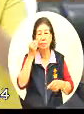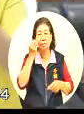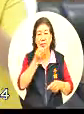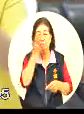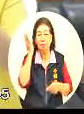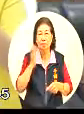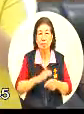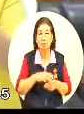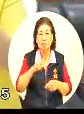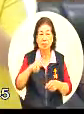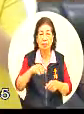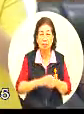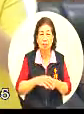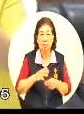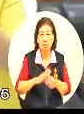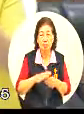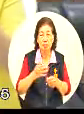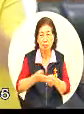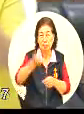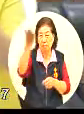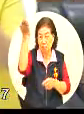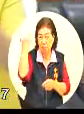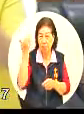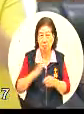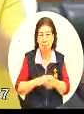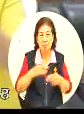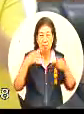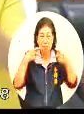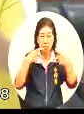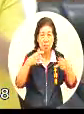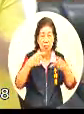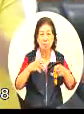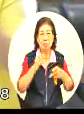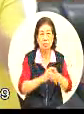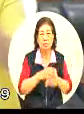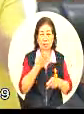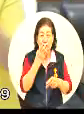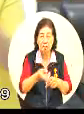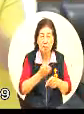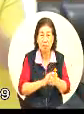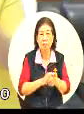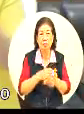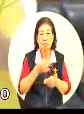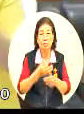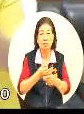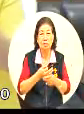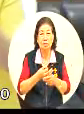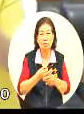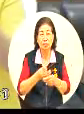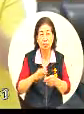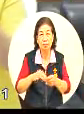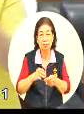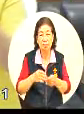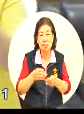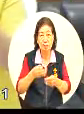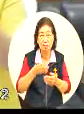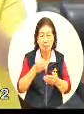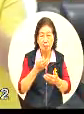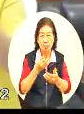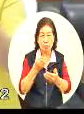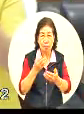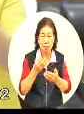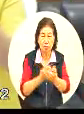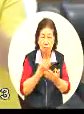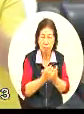我们长久亏损的捷运哦，可以有一笔非常可观的收入哦，像我们团